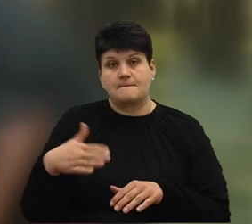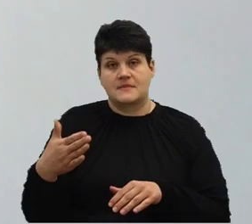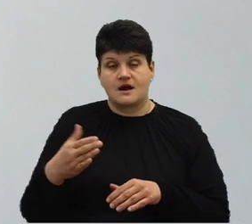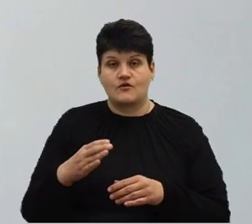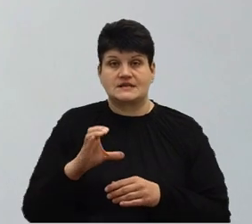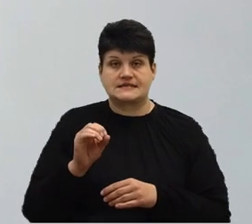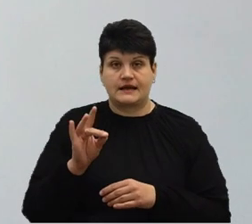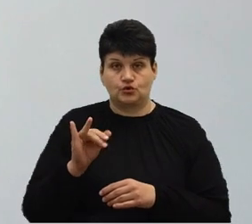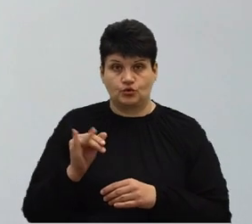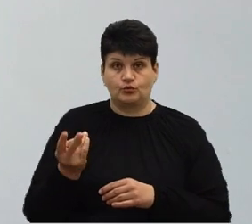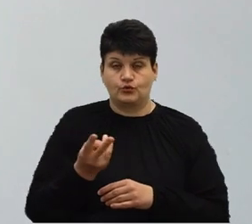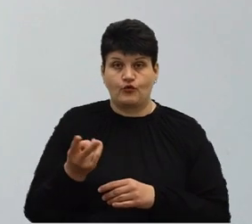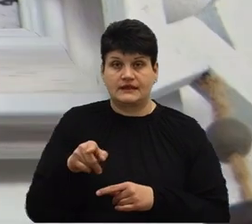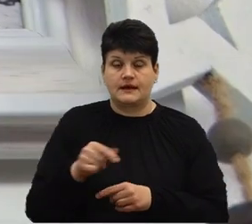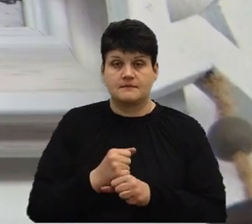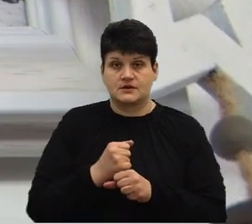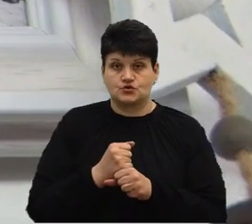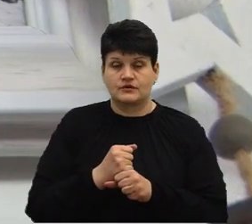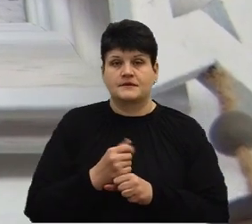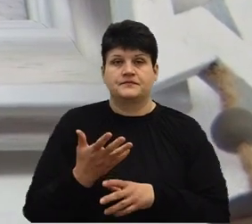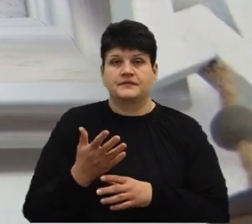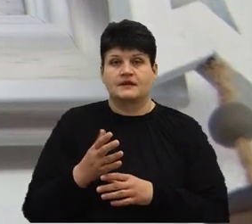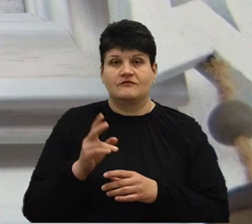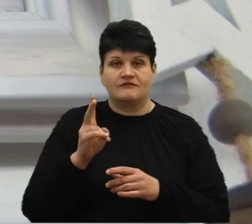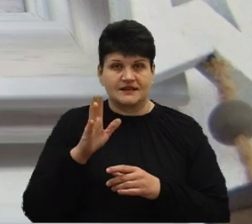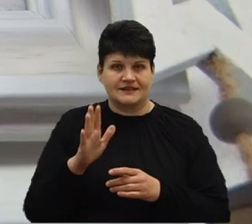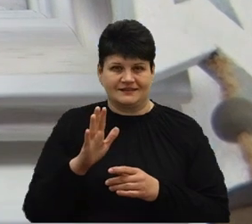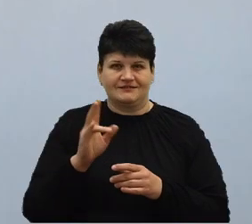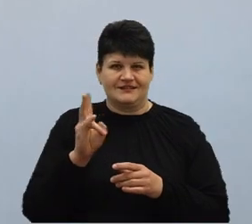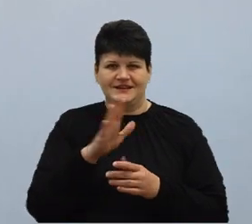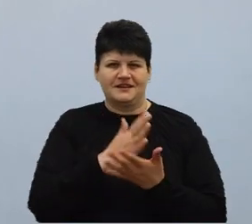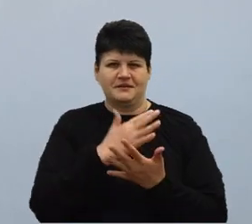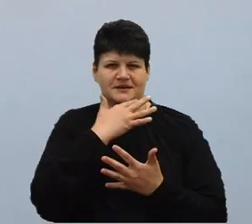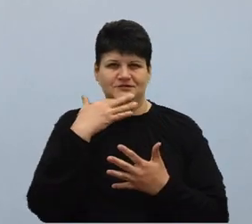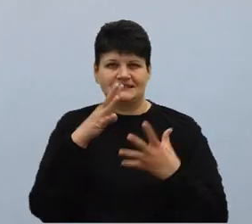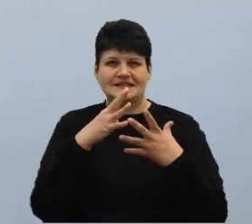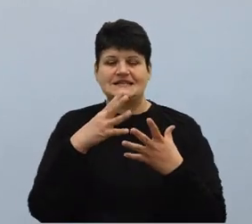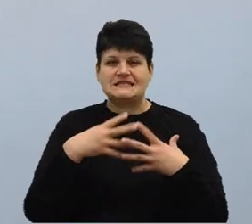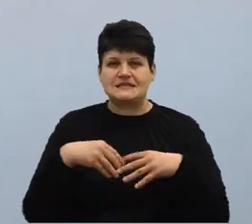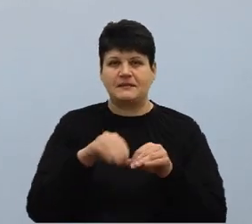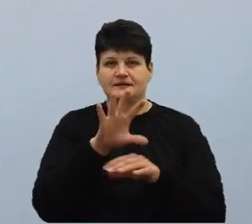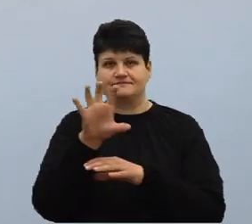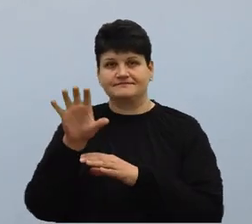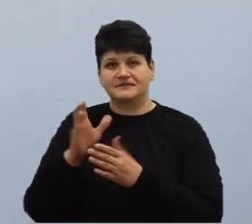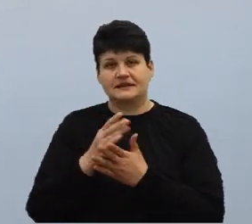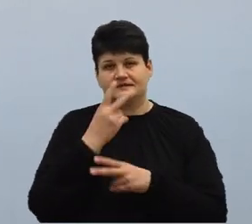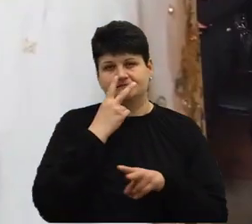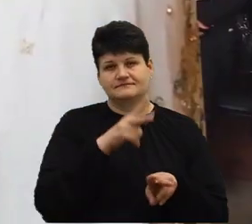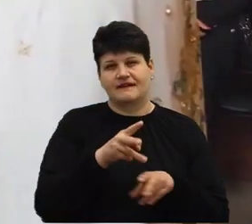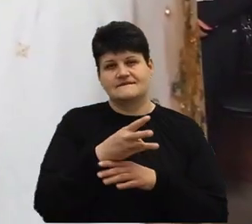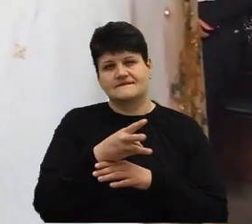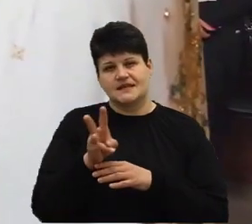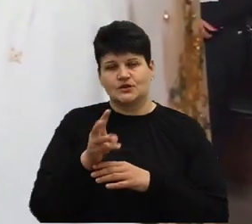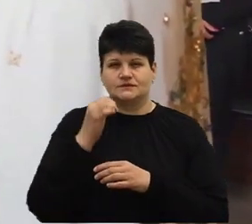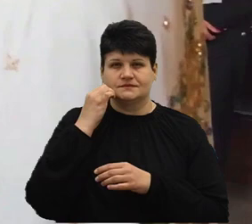працюють у квартирі тернополянки сімейні світлини часто люблю якісь собі оці відео весільне переглянути сиджу вдома чи